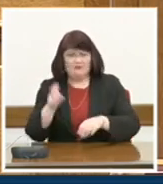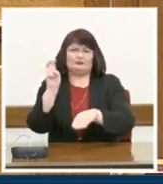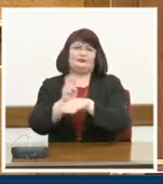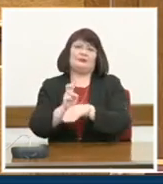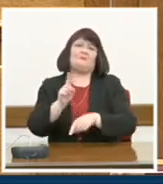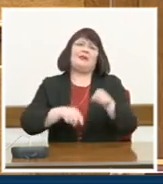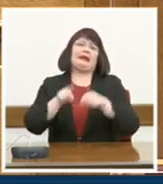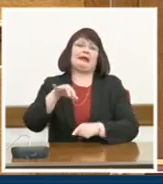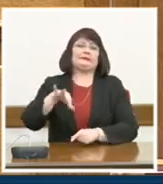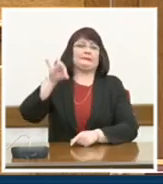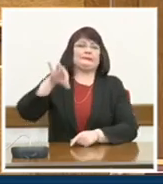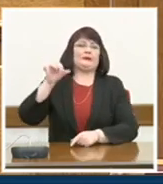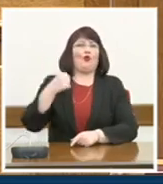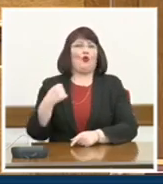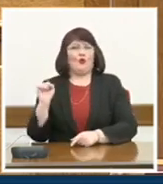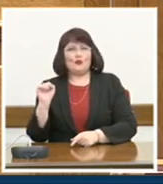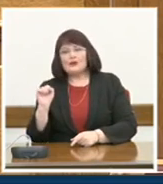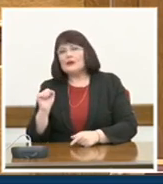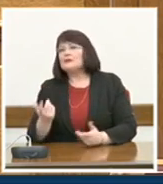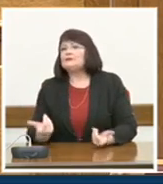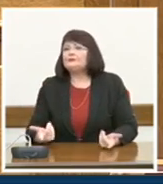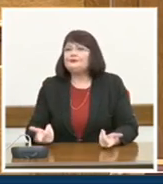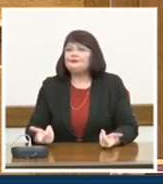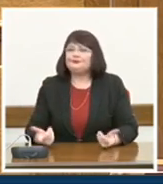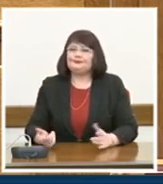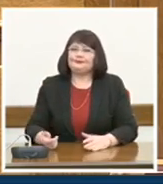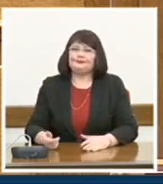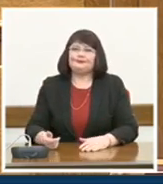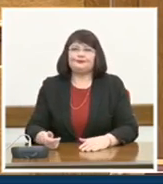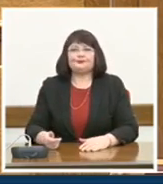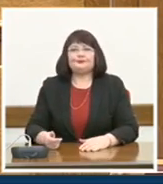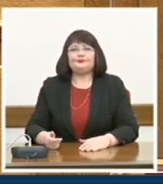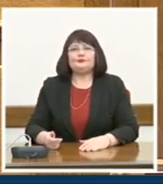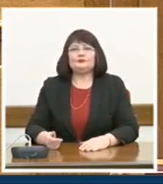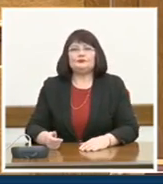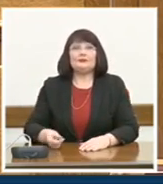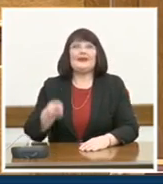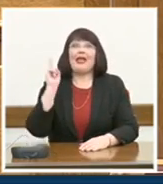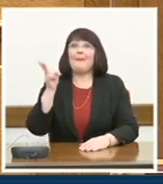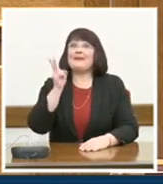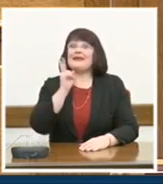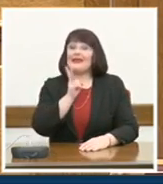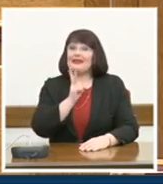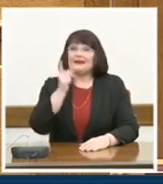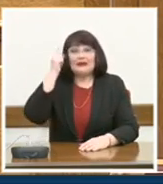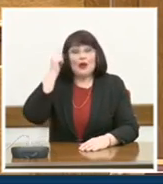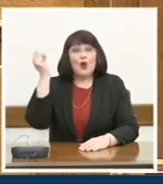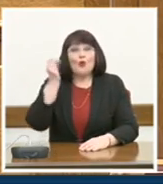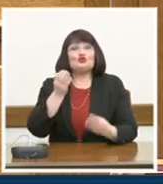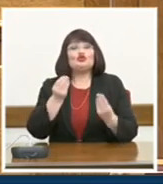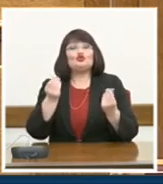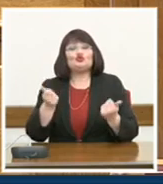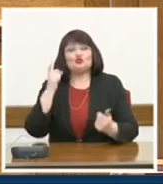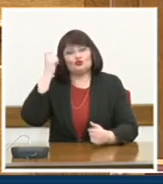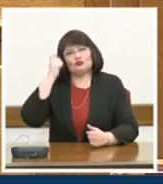κάνατε με βάση μόνο τη γνωστή και επικίνδυνη για το λαό λογική των